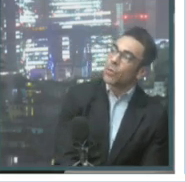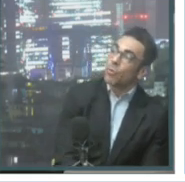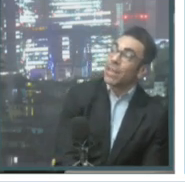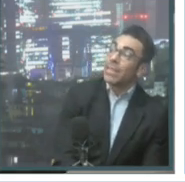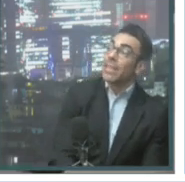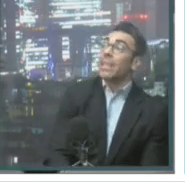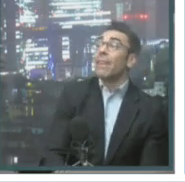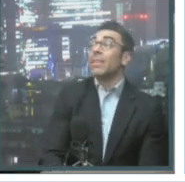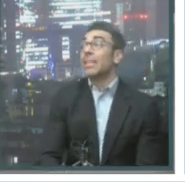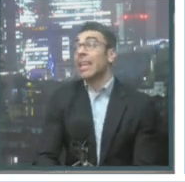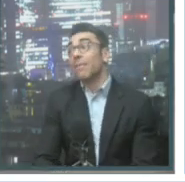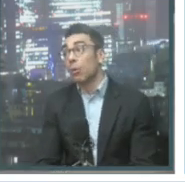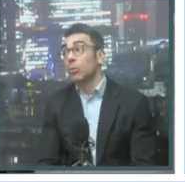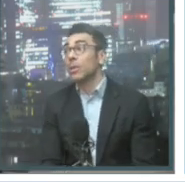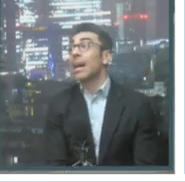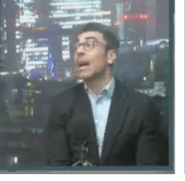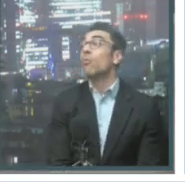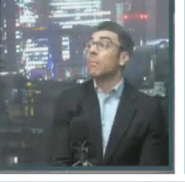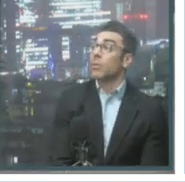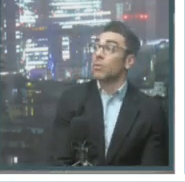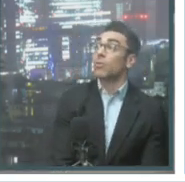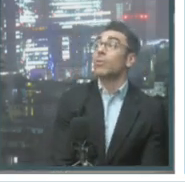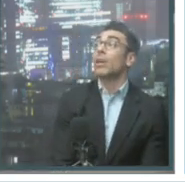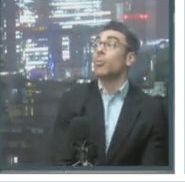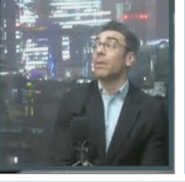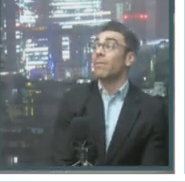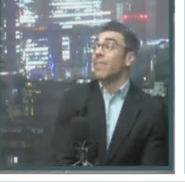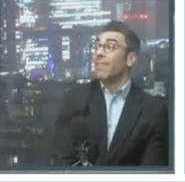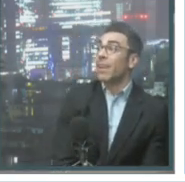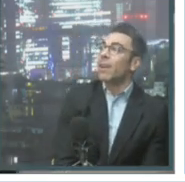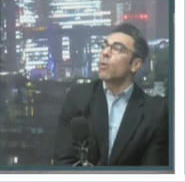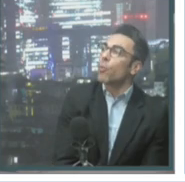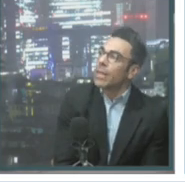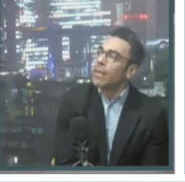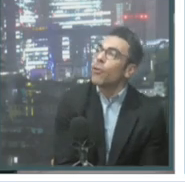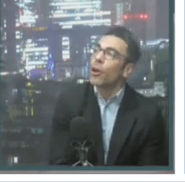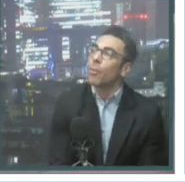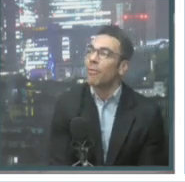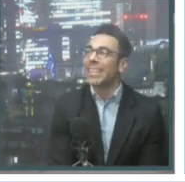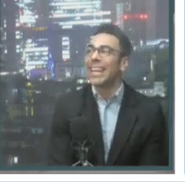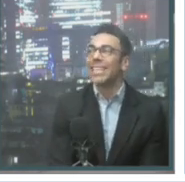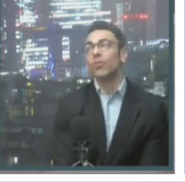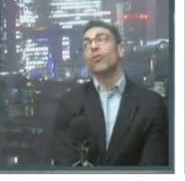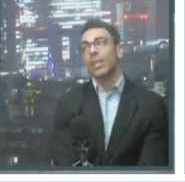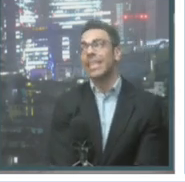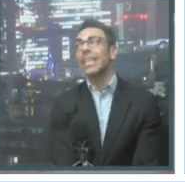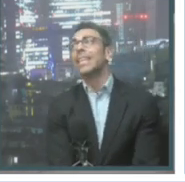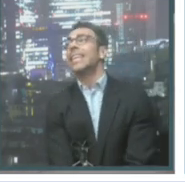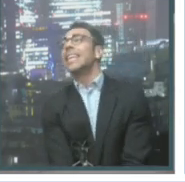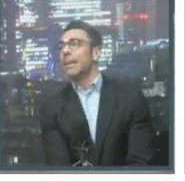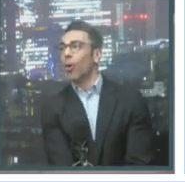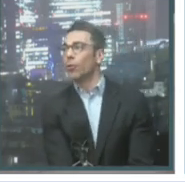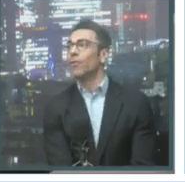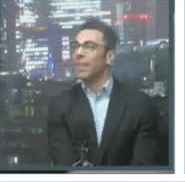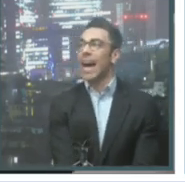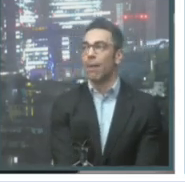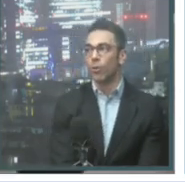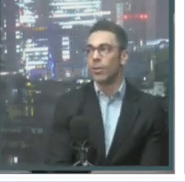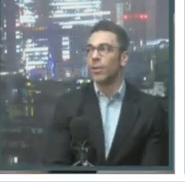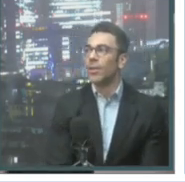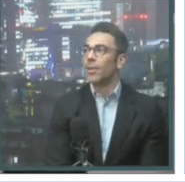vedere alle persone denti la vita nella linea quotidiana una persona sorda come vive quindi noi come fratelli sordi in che modo